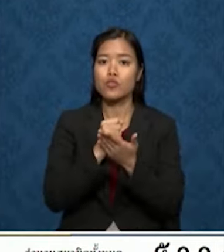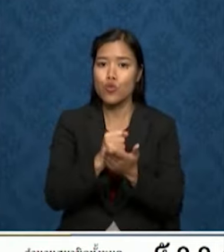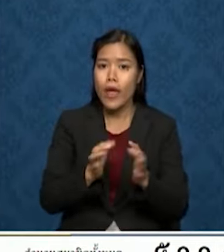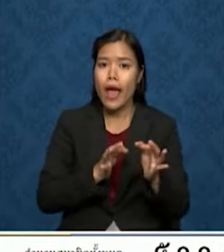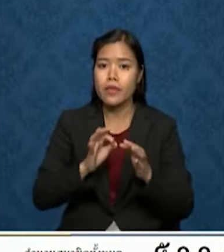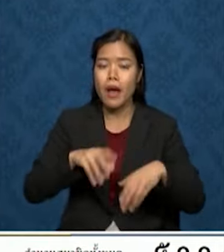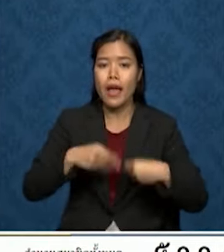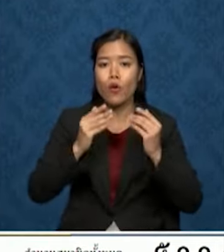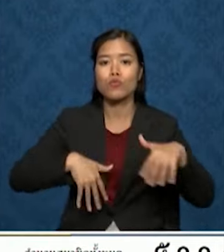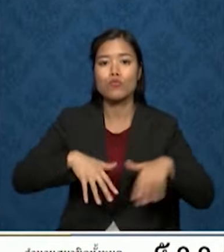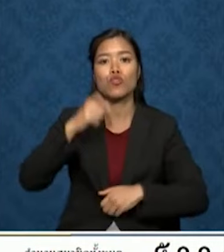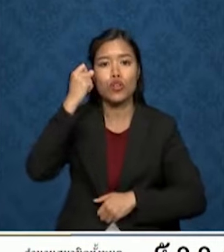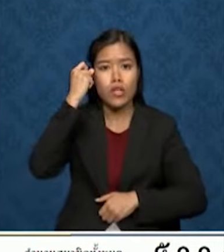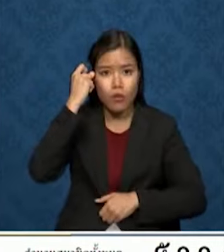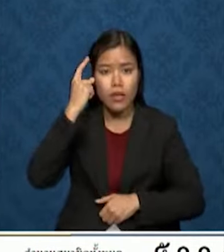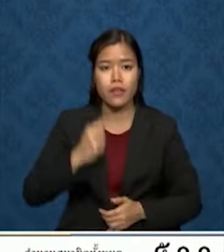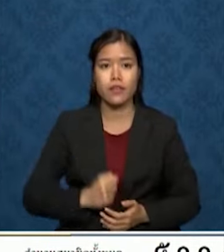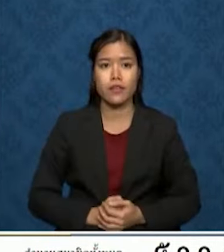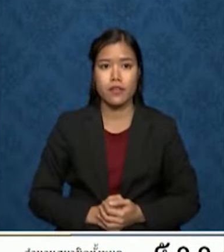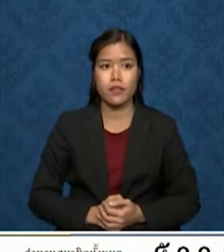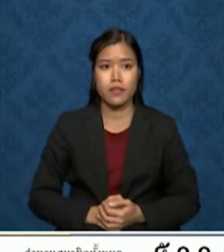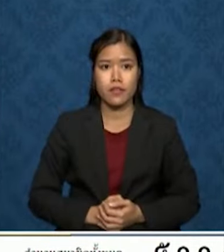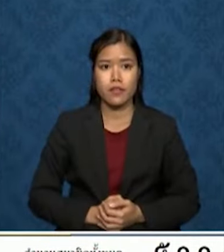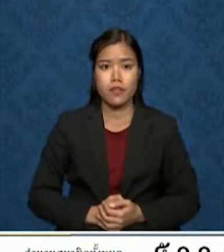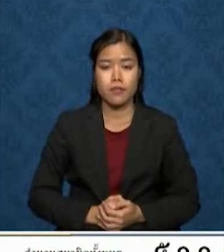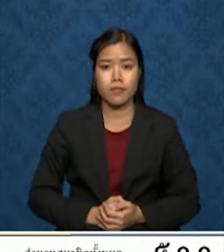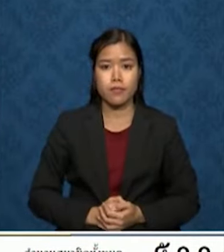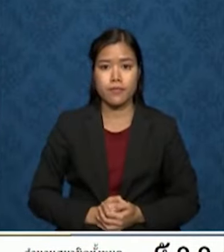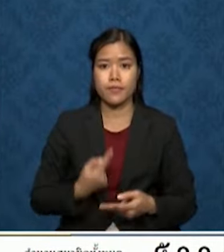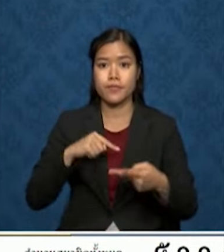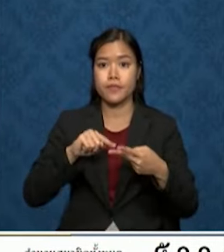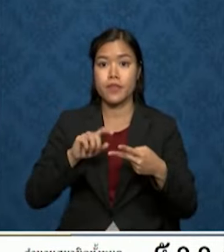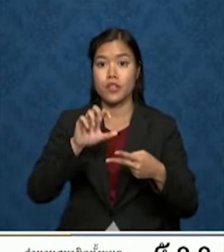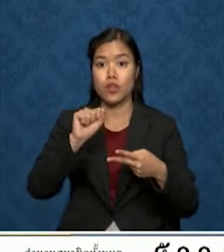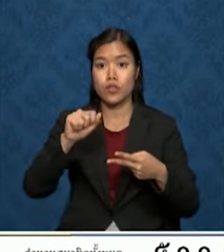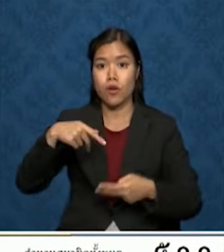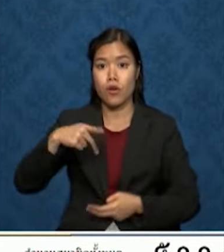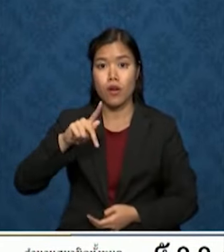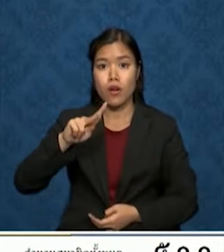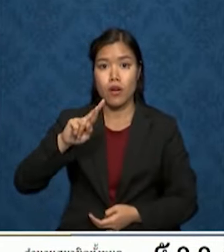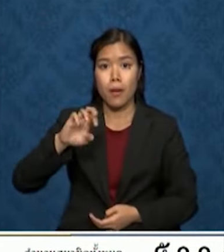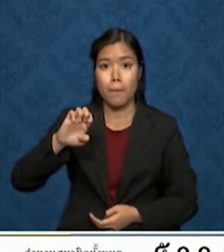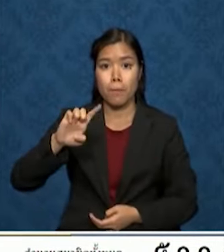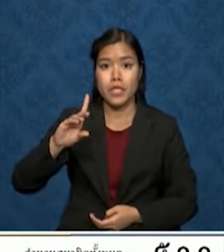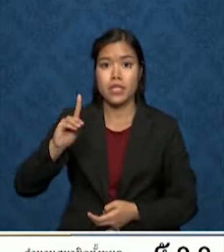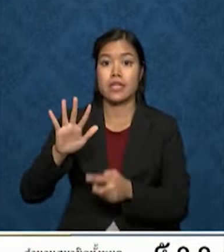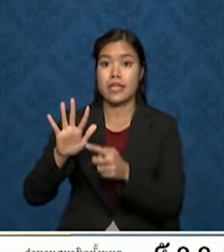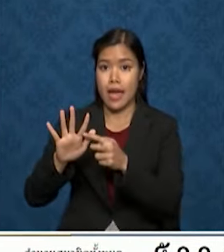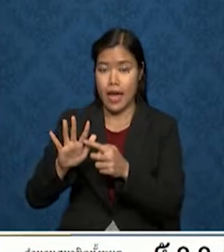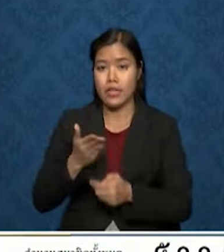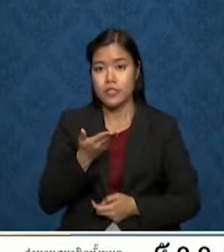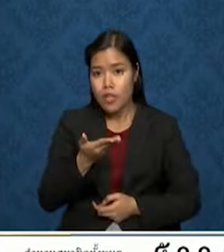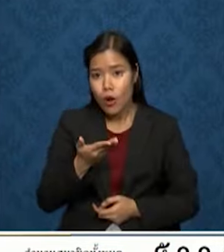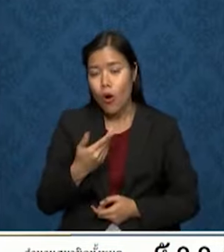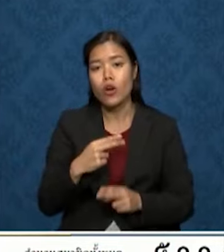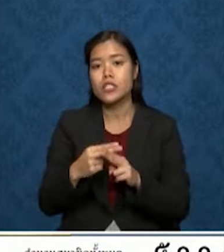อีกธัน 1 ครับธันwechsel ปรีดาบเผิงที่ผมขอยททาทาน เอิ่ยชื่อท่านสมัชิก เพื่อไปกตบป comprendre